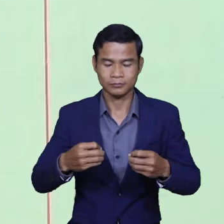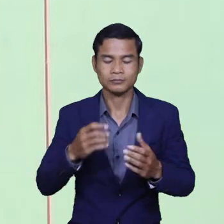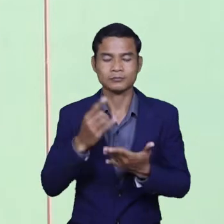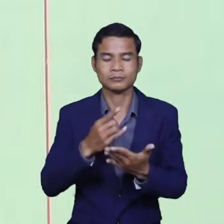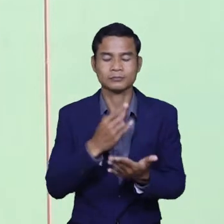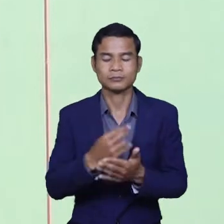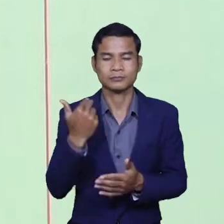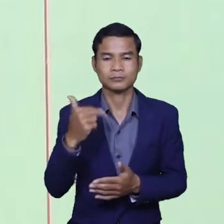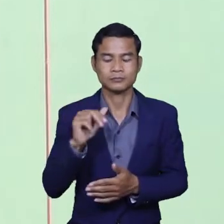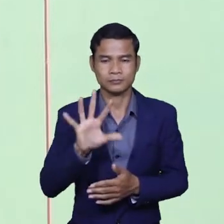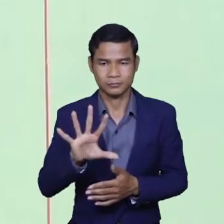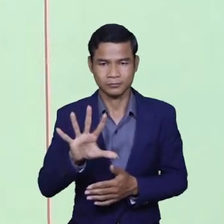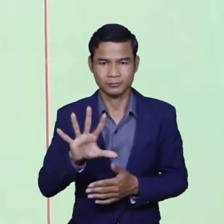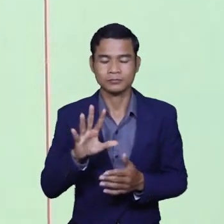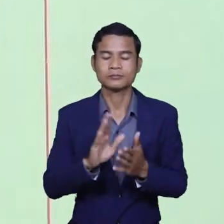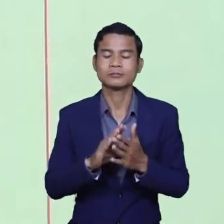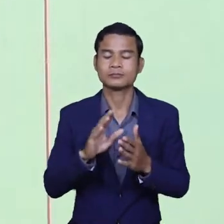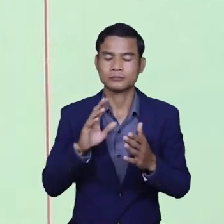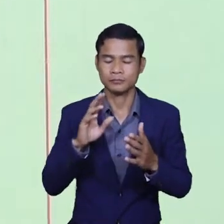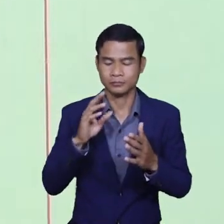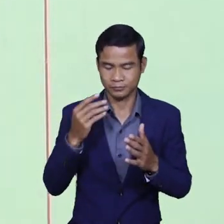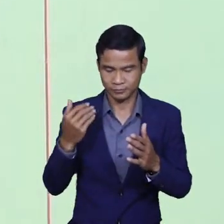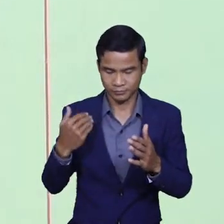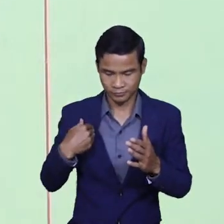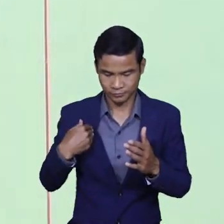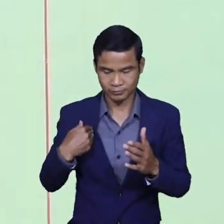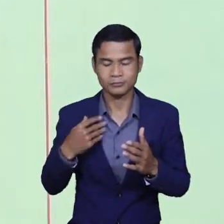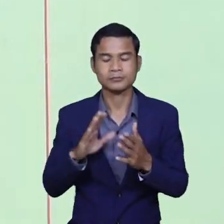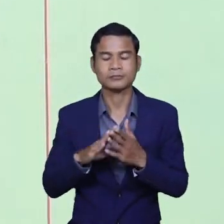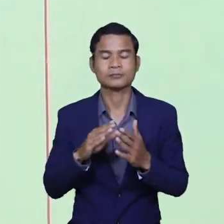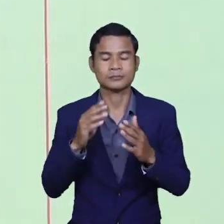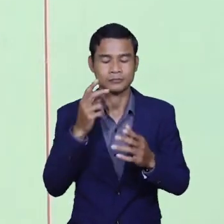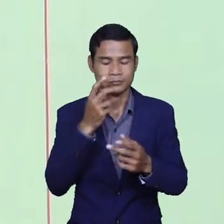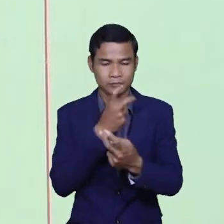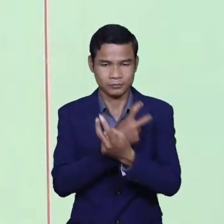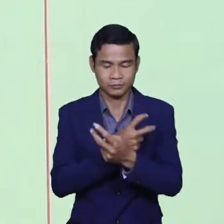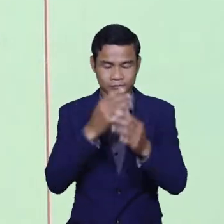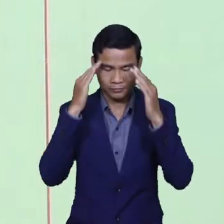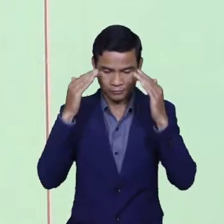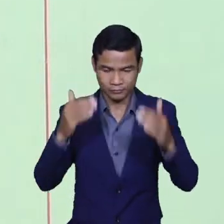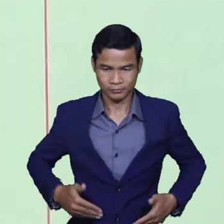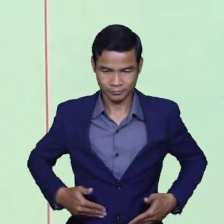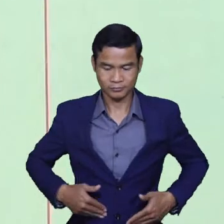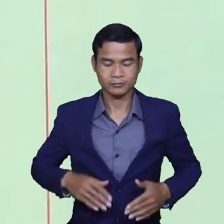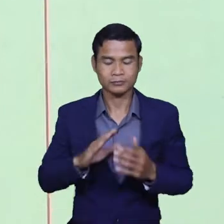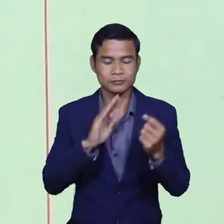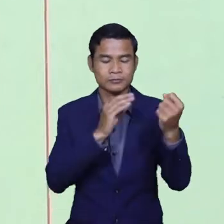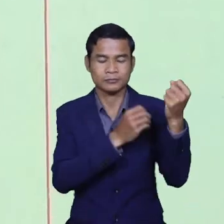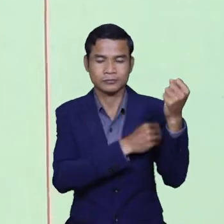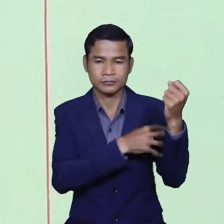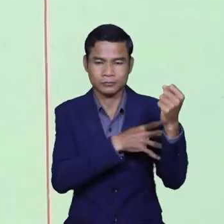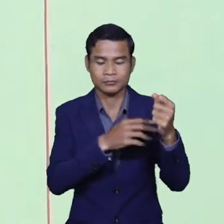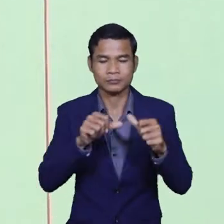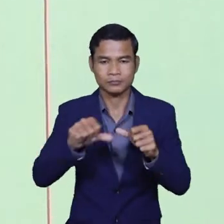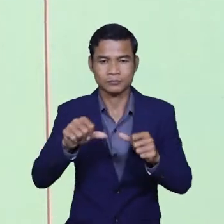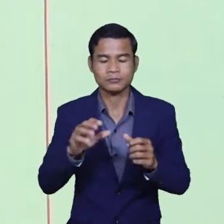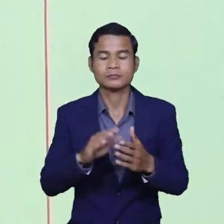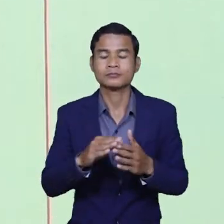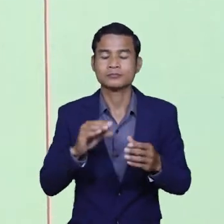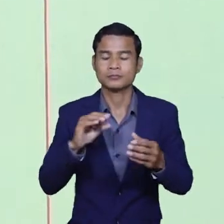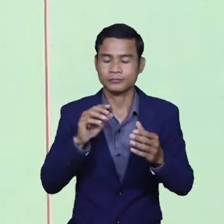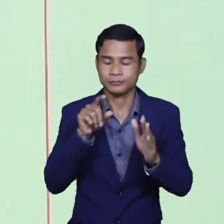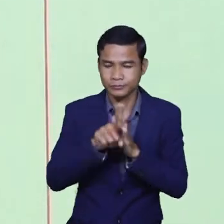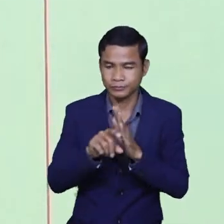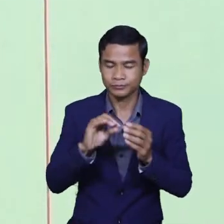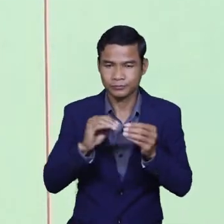រៀនទី5ក្រូមឆ្អឹងនិងសាច់ដុំតចាខ្លឹមសាររងឬក៏ចំណងជើងរងទី1ក្រូម